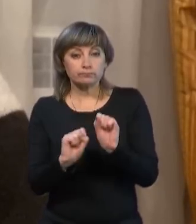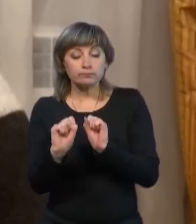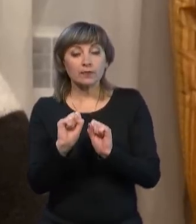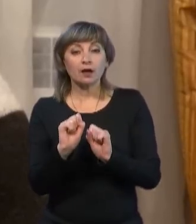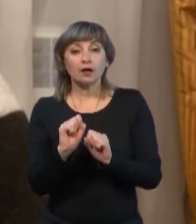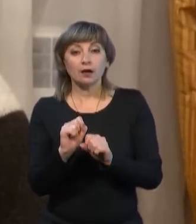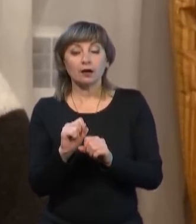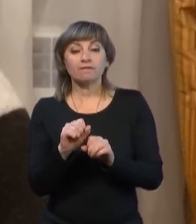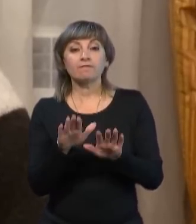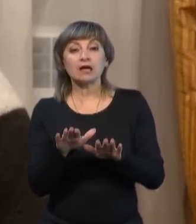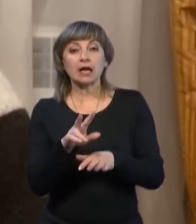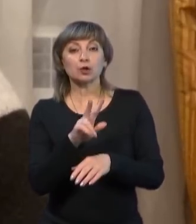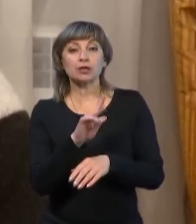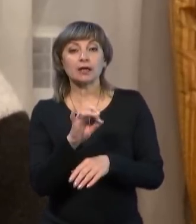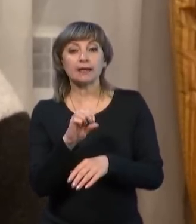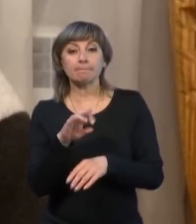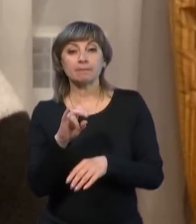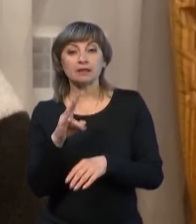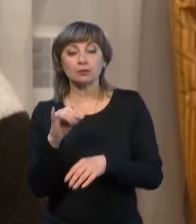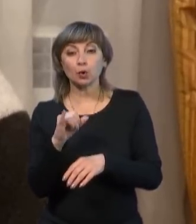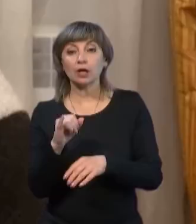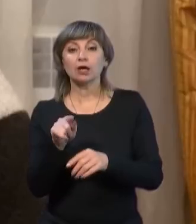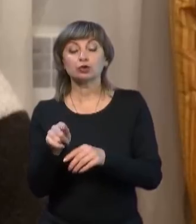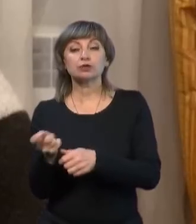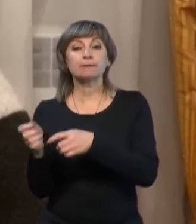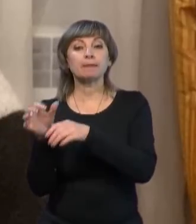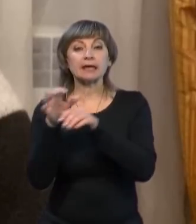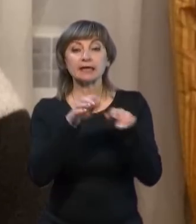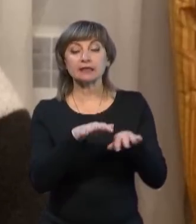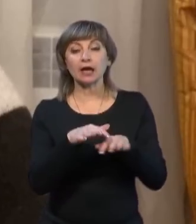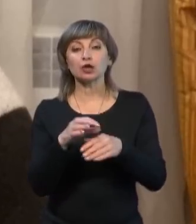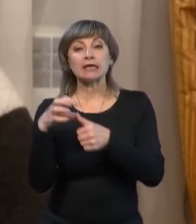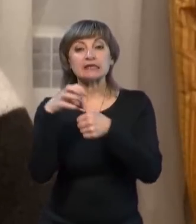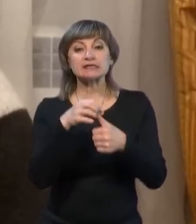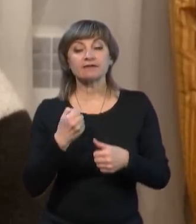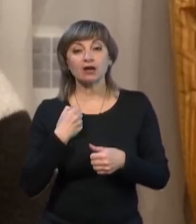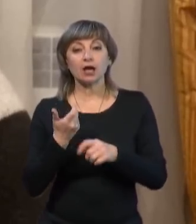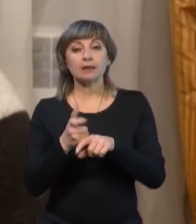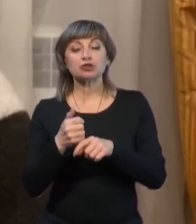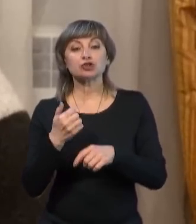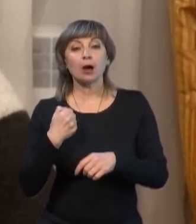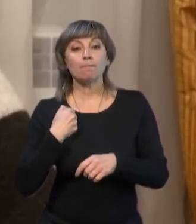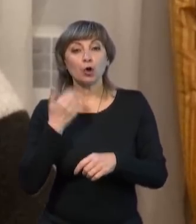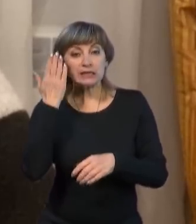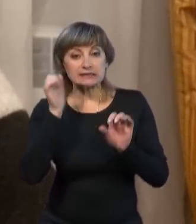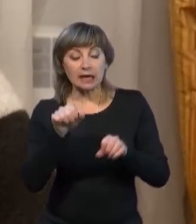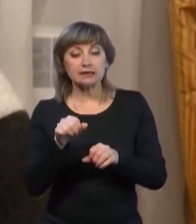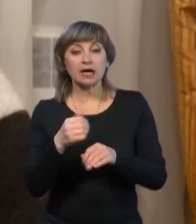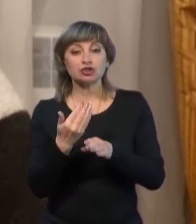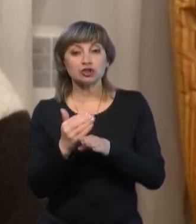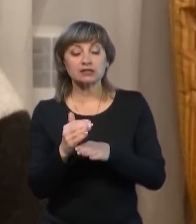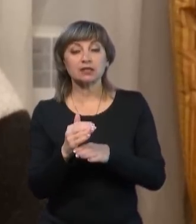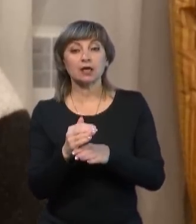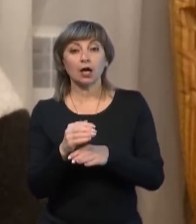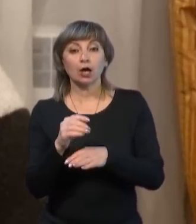в районі Кремінні? І туди теж перекидають десантні війська. Це найбільш боєздатна частина, яка є в Україні